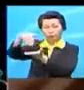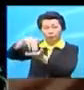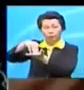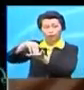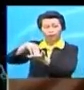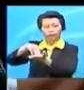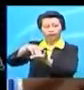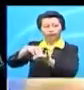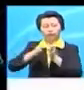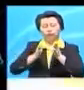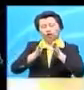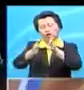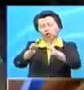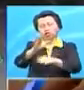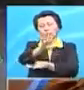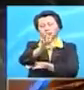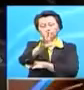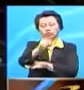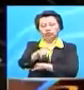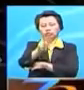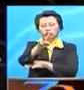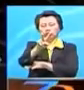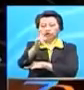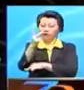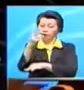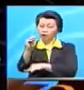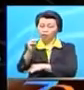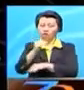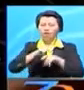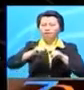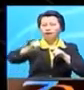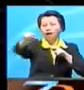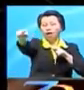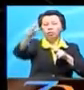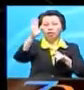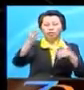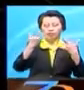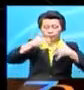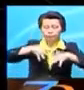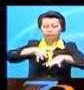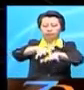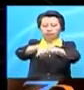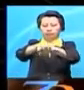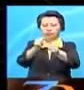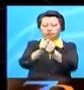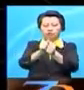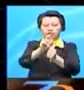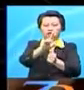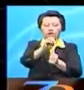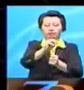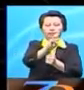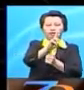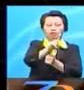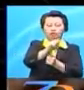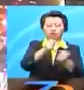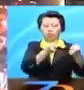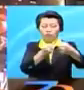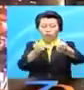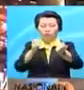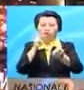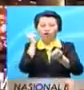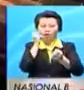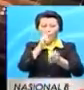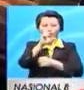Jajaran sepanjang 52.2 km ini akan diintegrasikan dengan rel MRT laluan Sungai Buloh